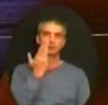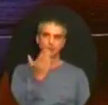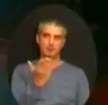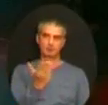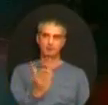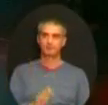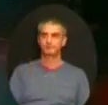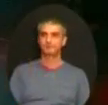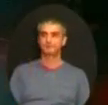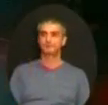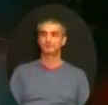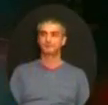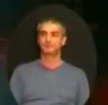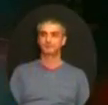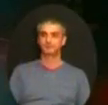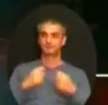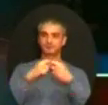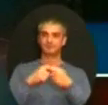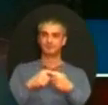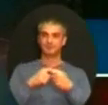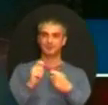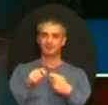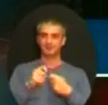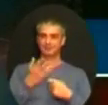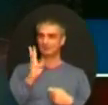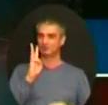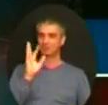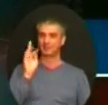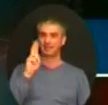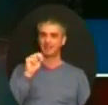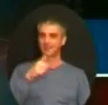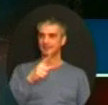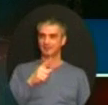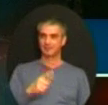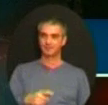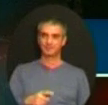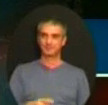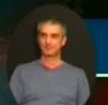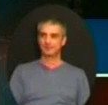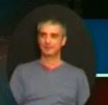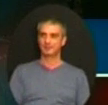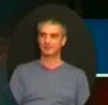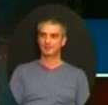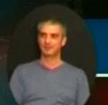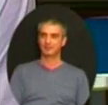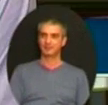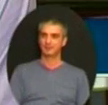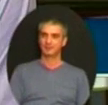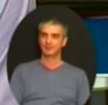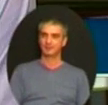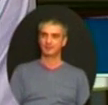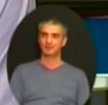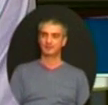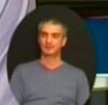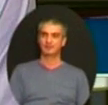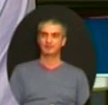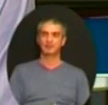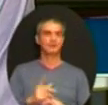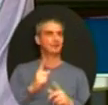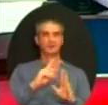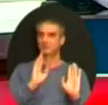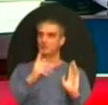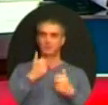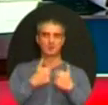הזאת. חבר הכנסת שטרן, לכם... לפיד לא, אני בחיים לא התמודד